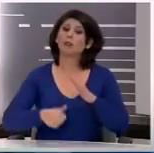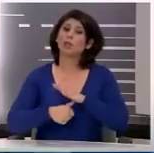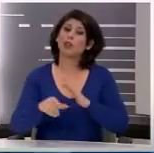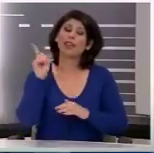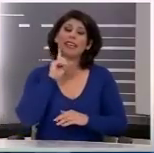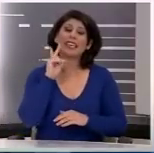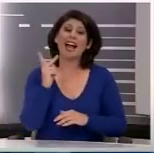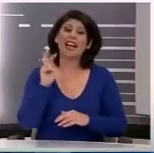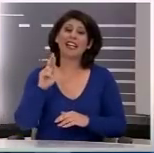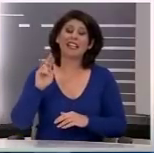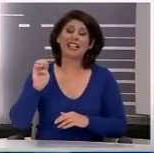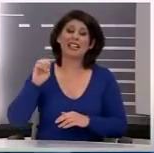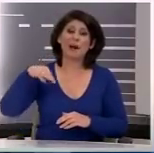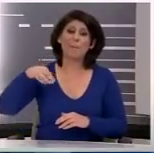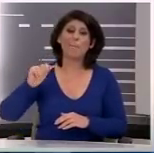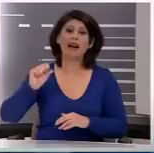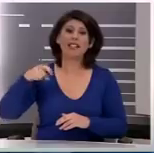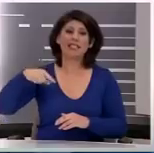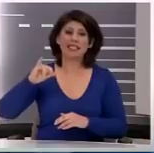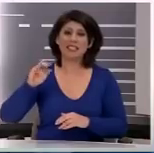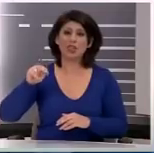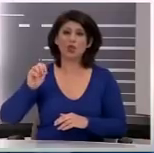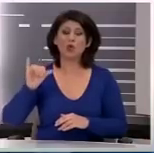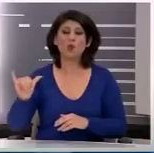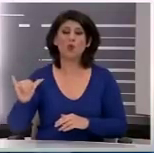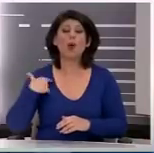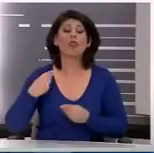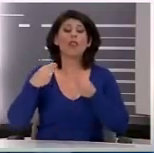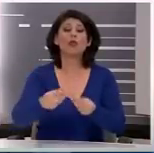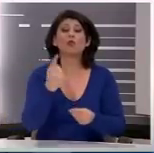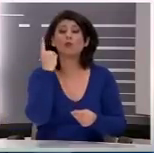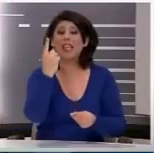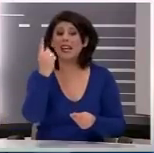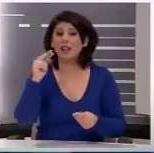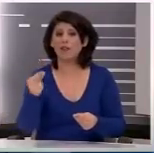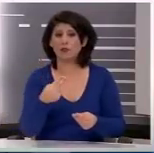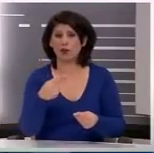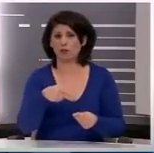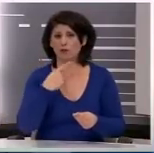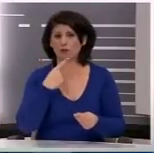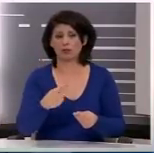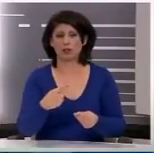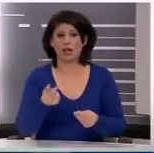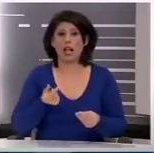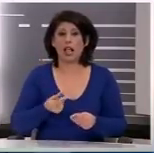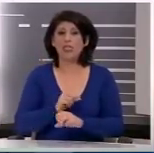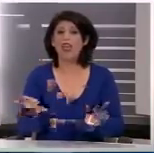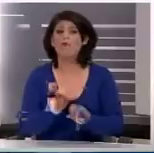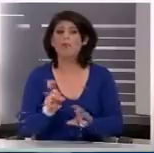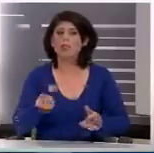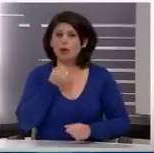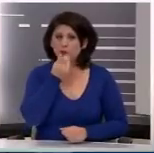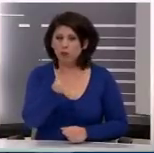κυρία Κρεμαστινού ήταν δεν θα δοθεί ούτε ένα ευρώ για τη λεγόμενη διαφημιστική